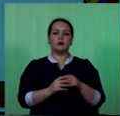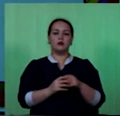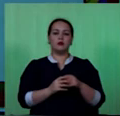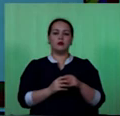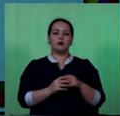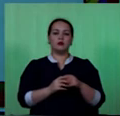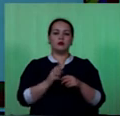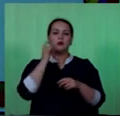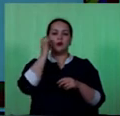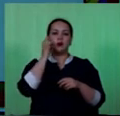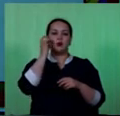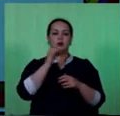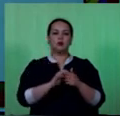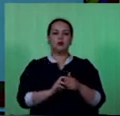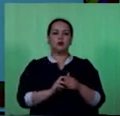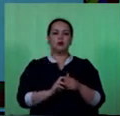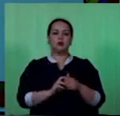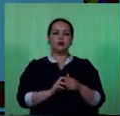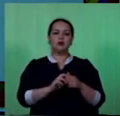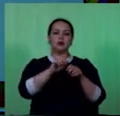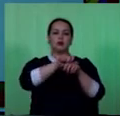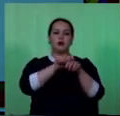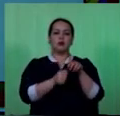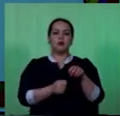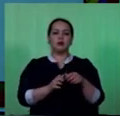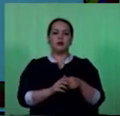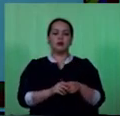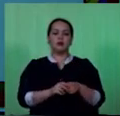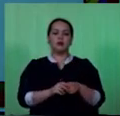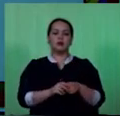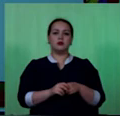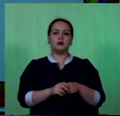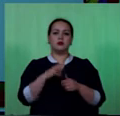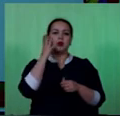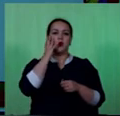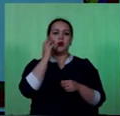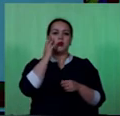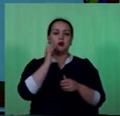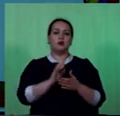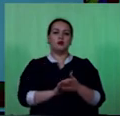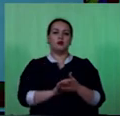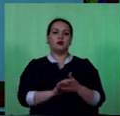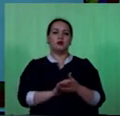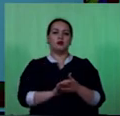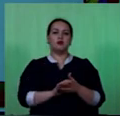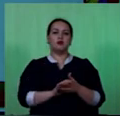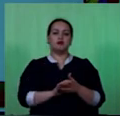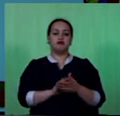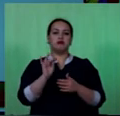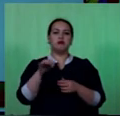персик апельсин яблоко и все